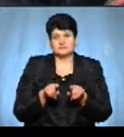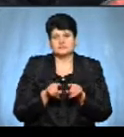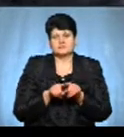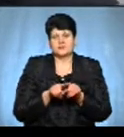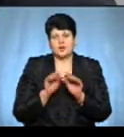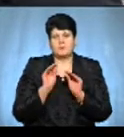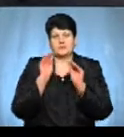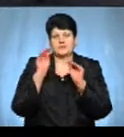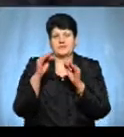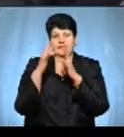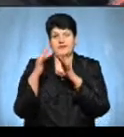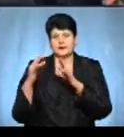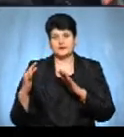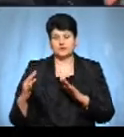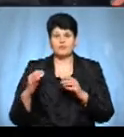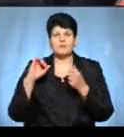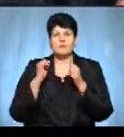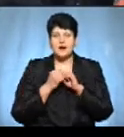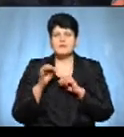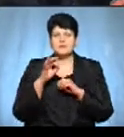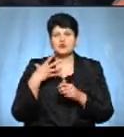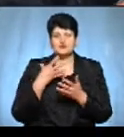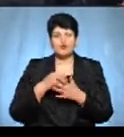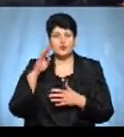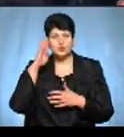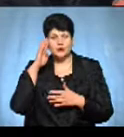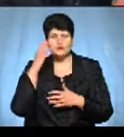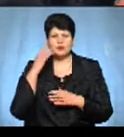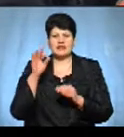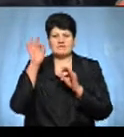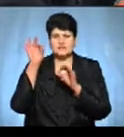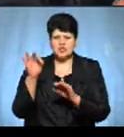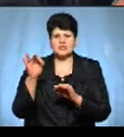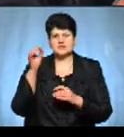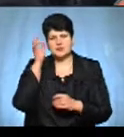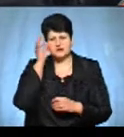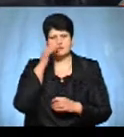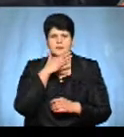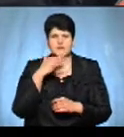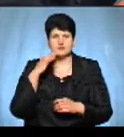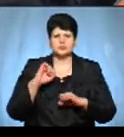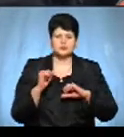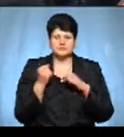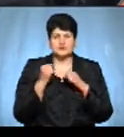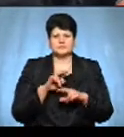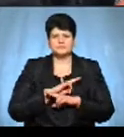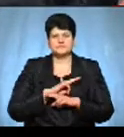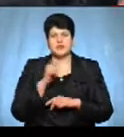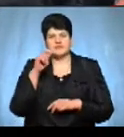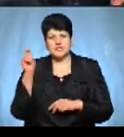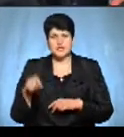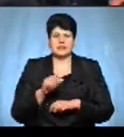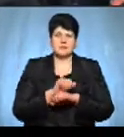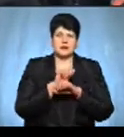також прищепив на ялинку в пам'ять про своїх хлопців. Коли вішаєш, ти згадуєш багато побратимів, багато лягло на війні, багато лягло на